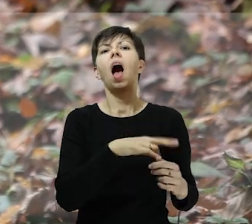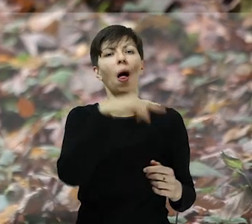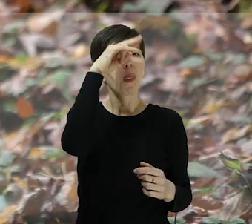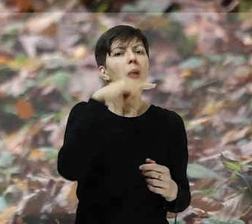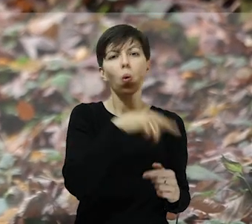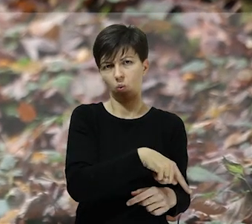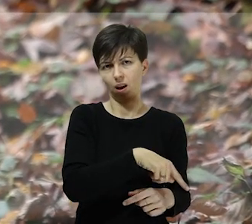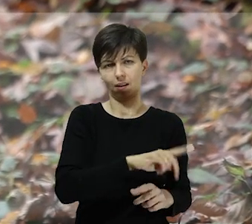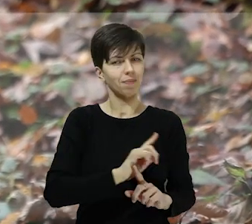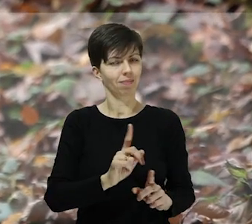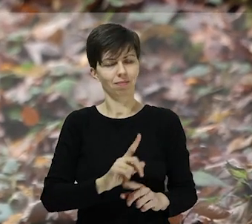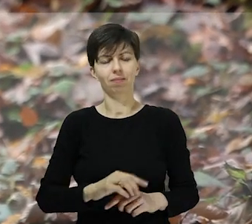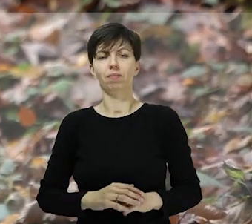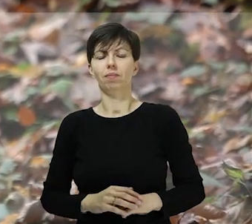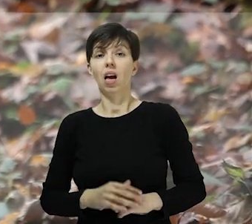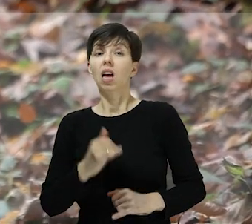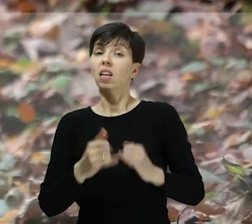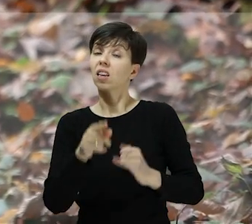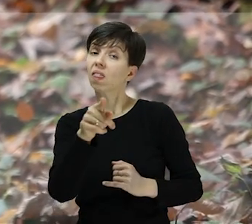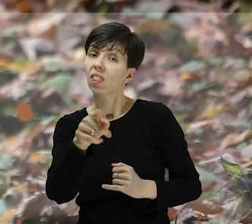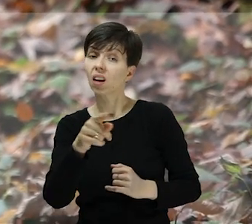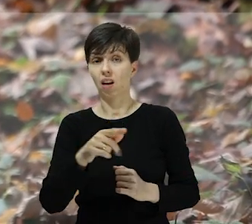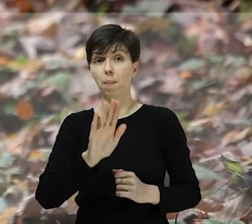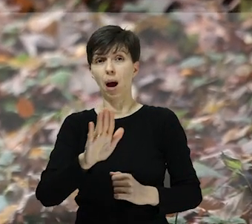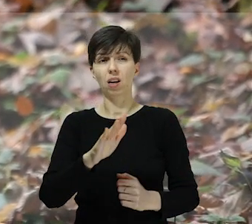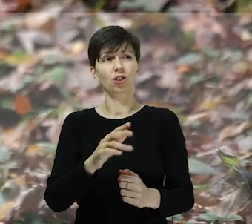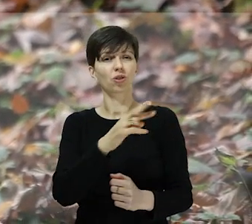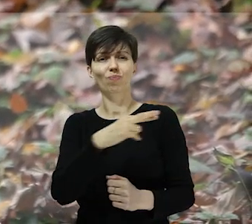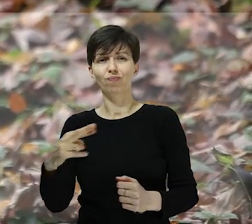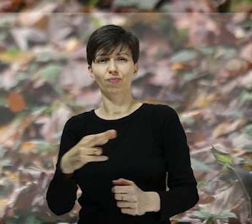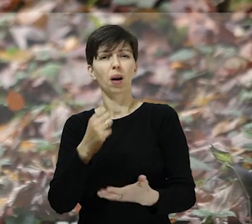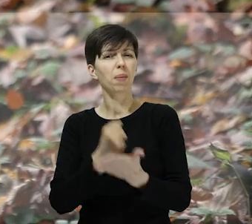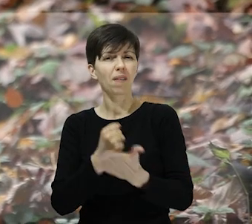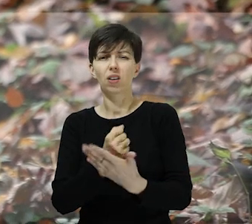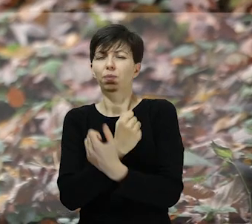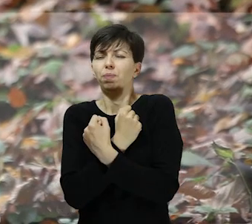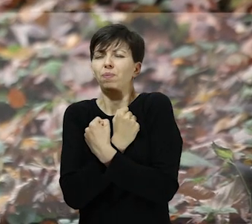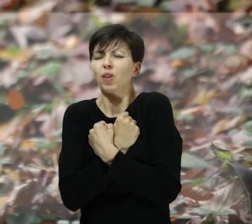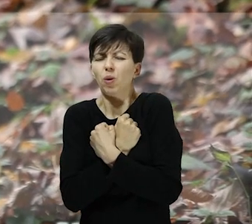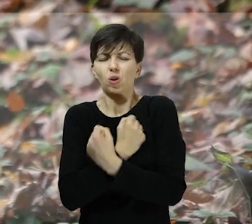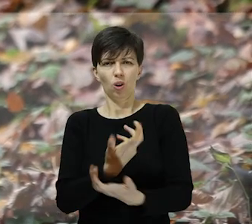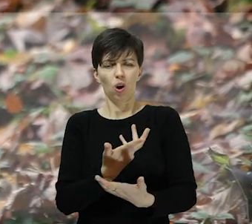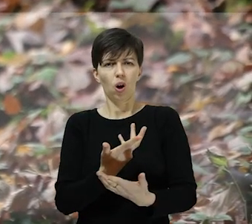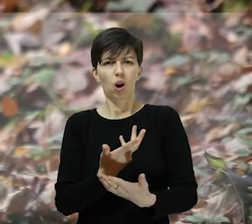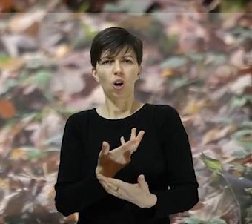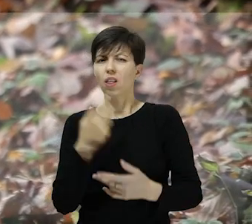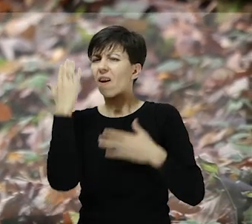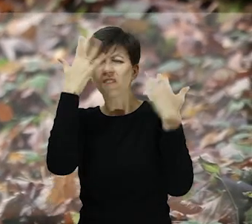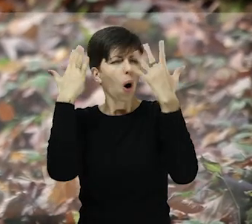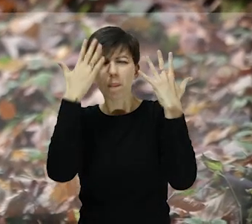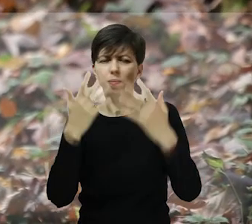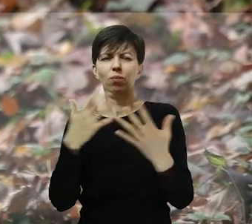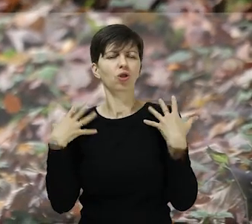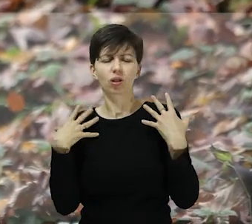Jeżeli masz w swoim życiu coś takiego, co tak bardzo pokochałeś, czego tak bardzo pragniesz, bez czego nie wyobrażasz sobie